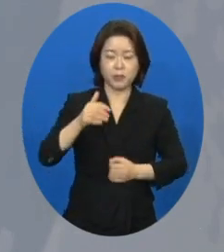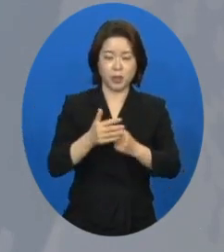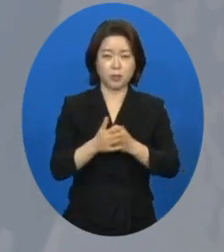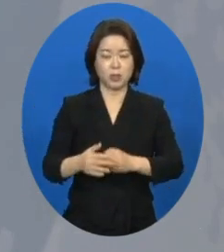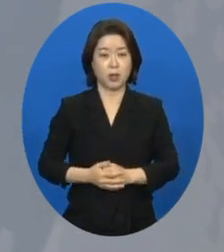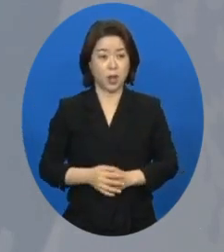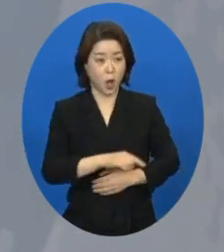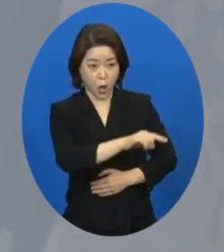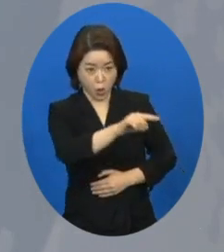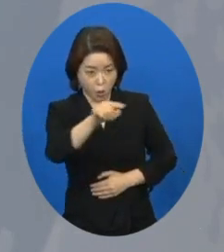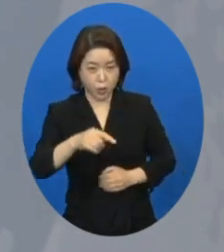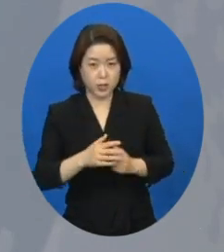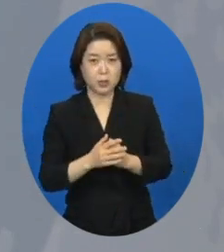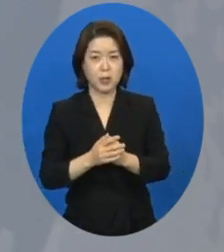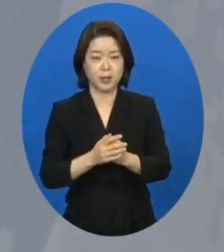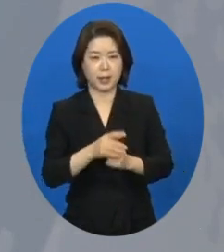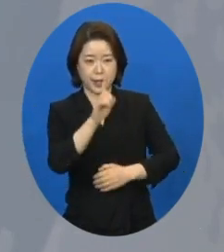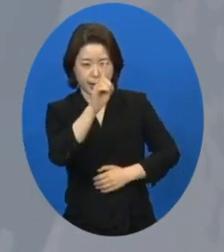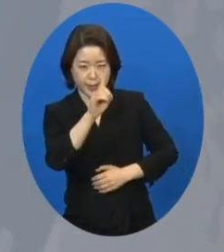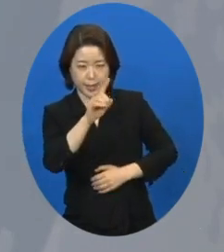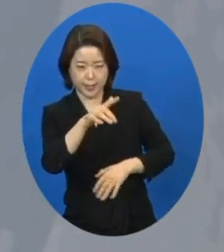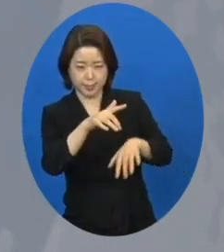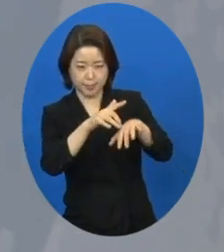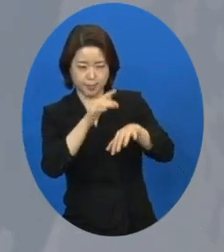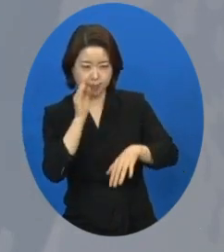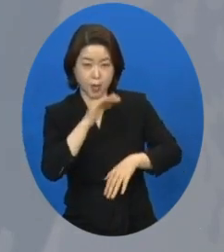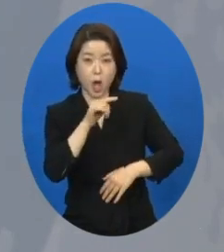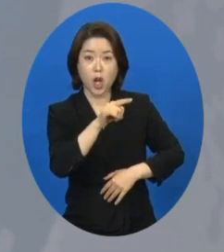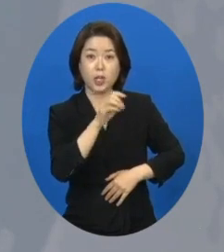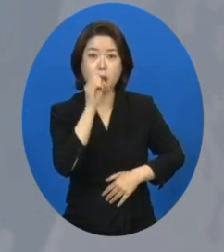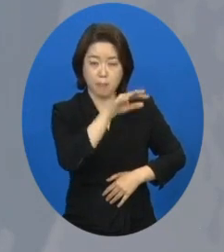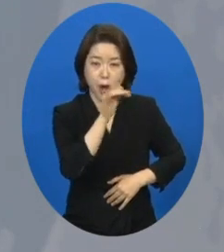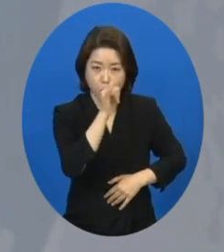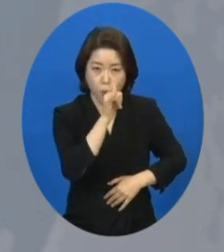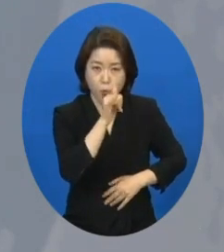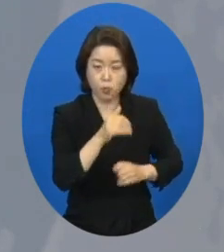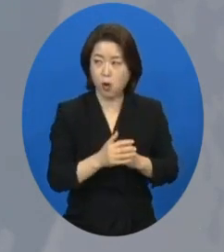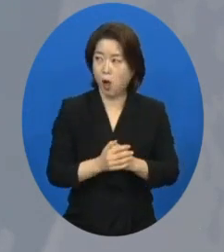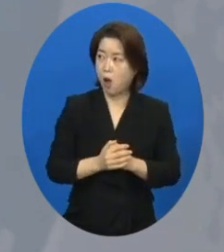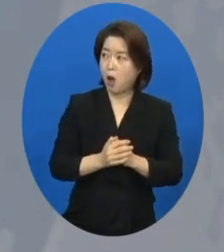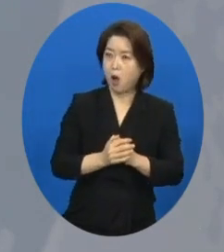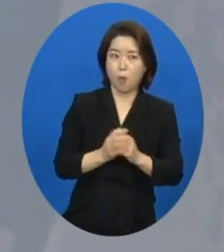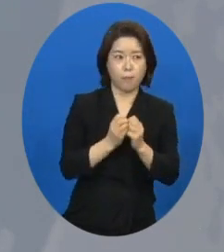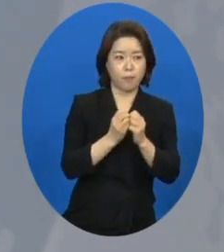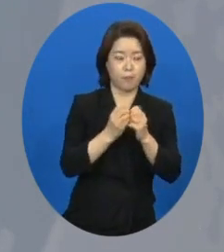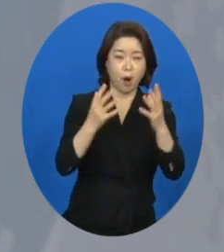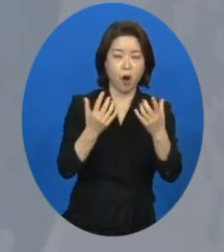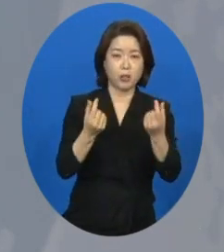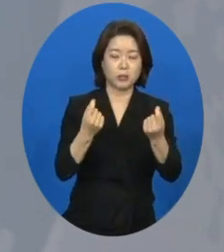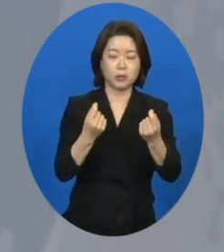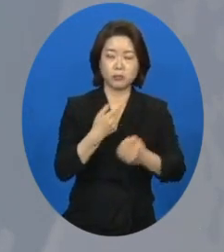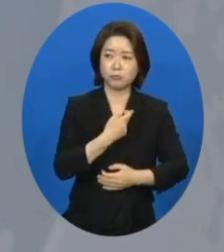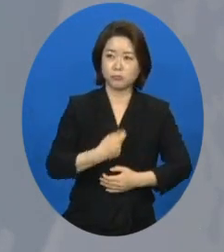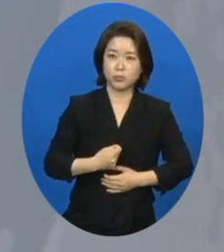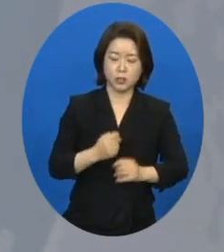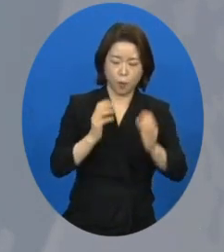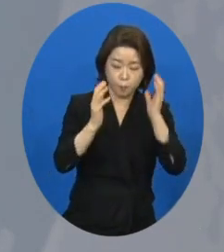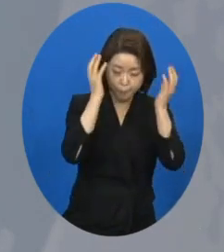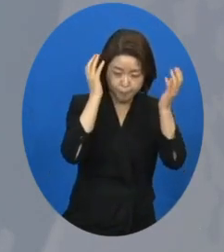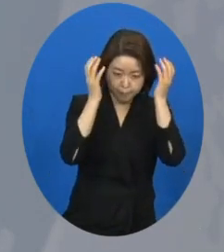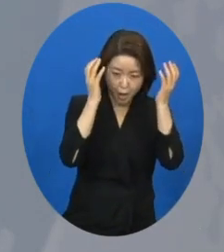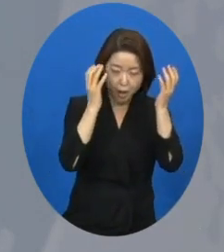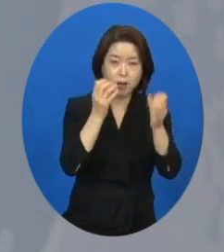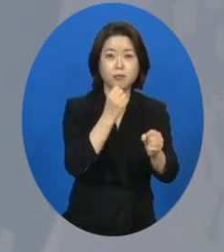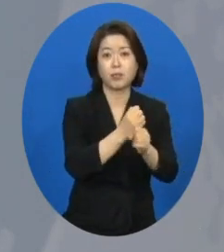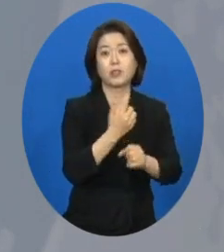너희 중에 하나는 마귀다 이런 말씀을 하셔서 그냥 폭탄 던진 것처럼 제자들이 그냥 혼란스럽게도